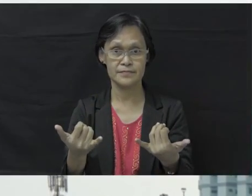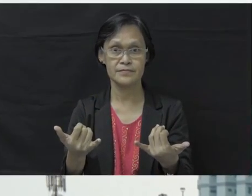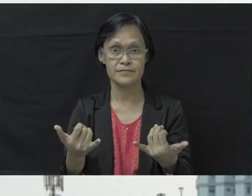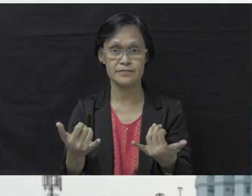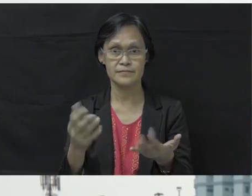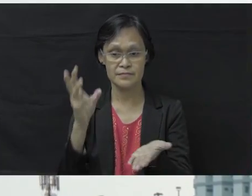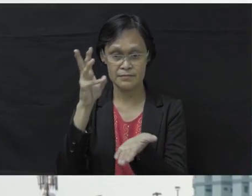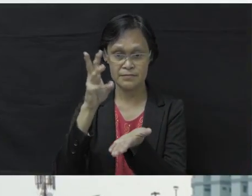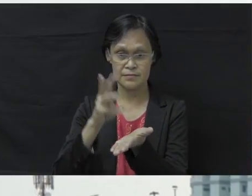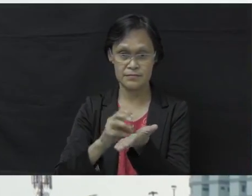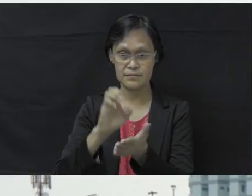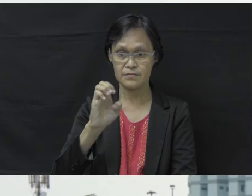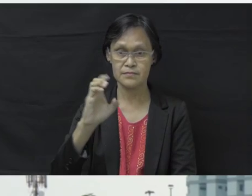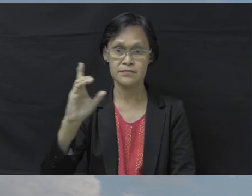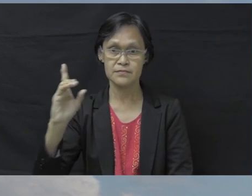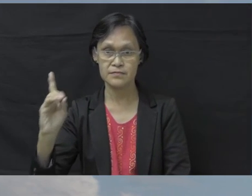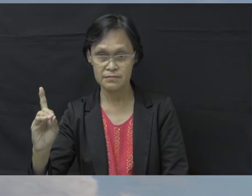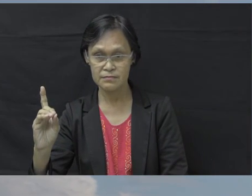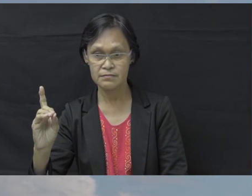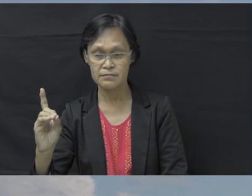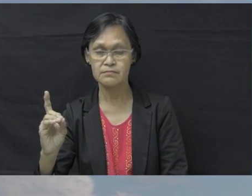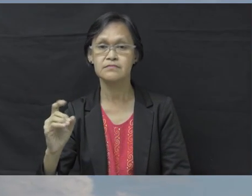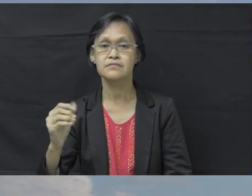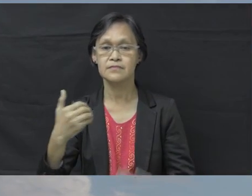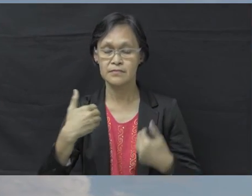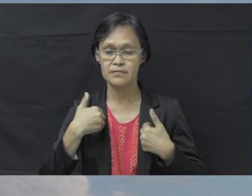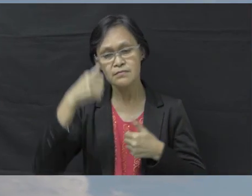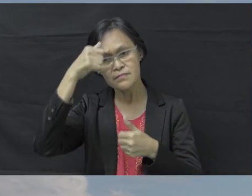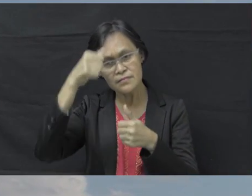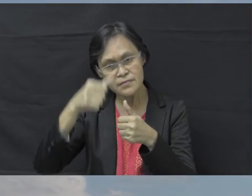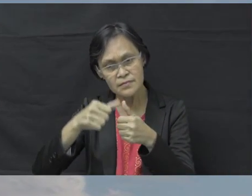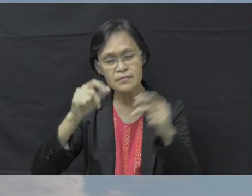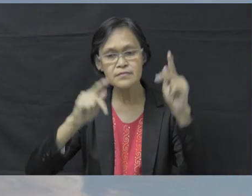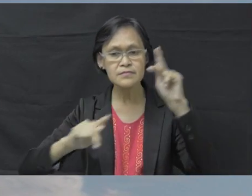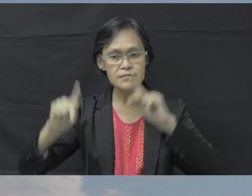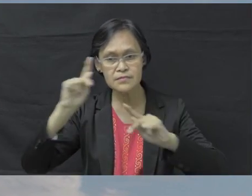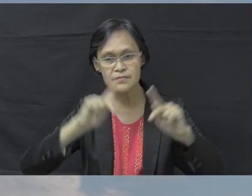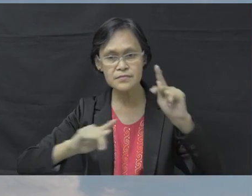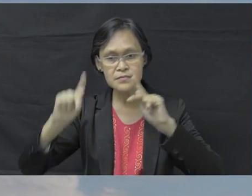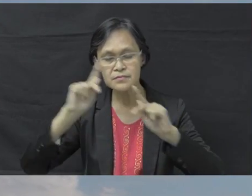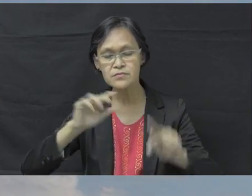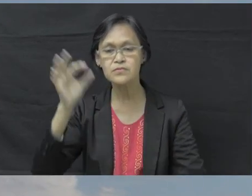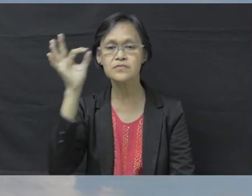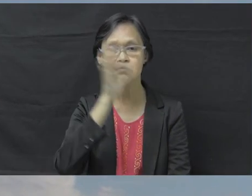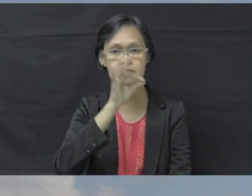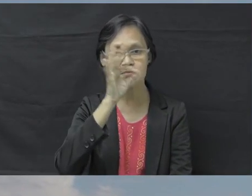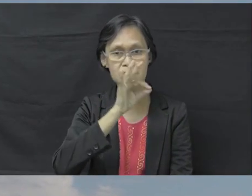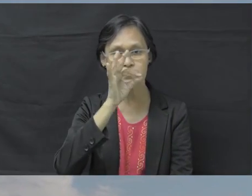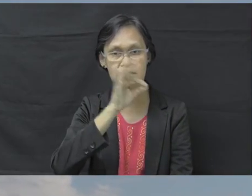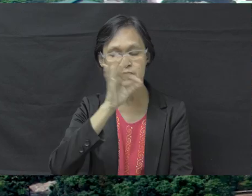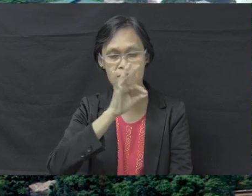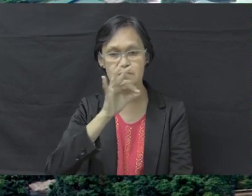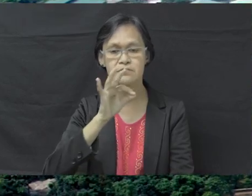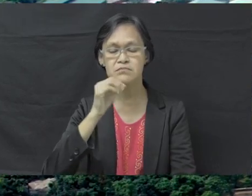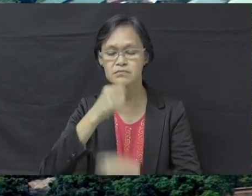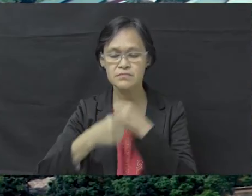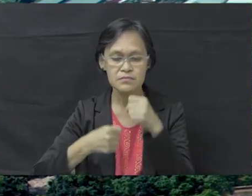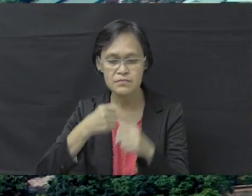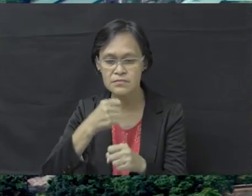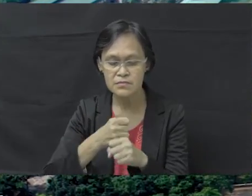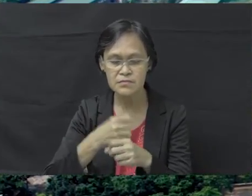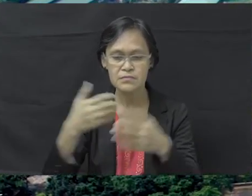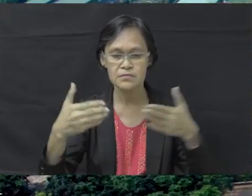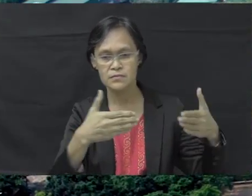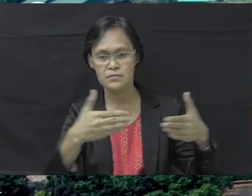Ngayon, ang pook ng El Deposito ay isa ng dambanang pang-alaala sa mga Pilipinong nagbuwis ng buhay upang makamit